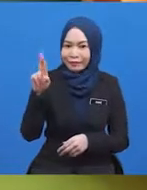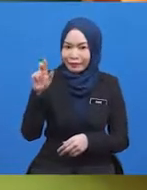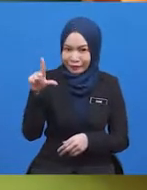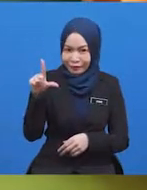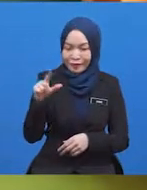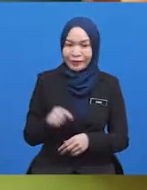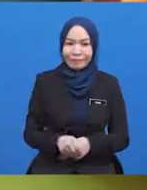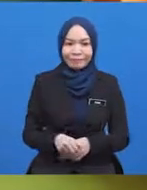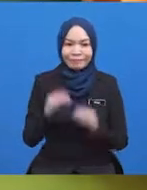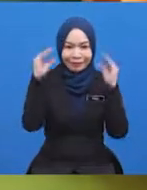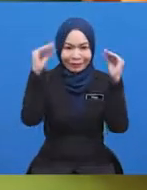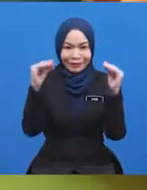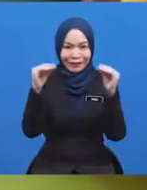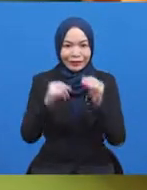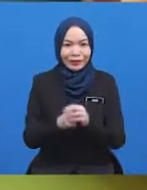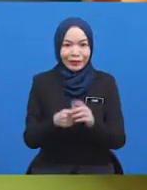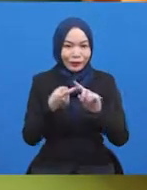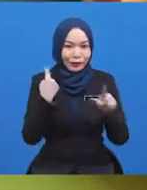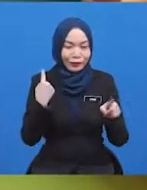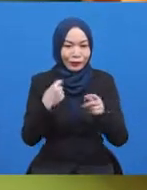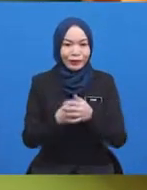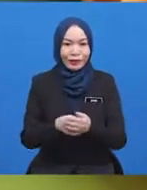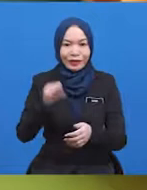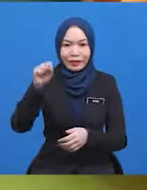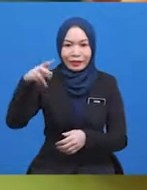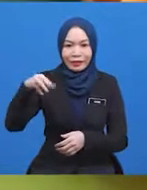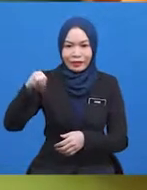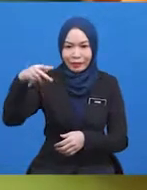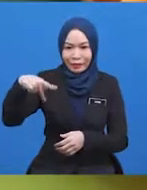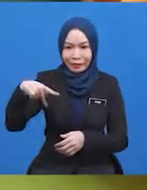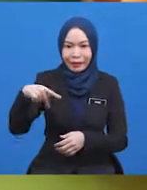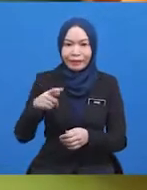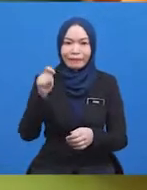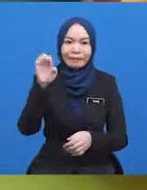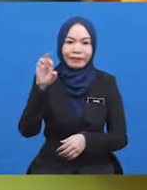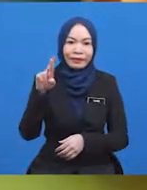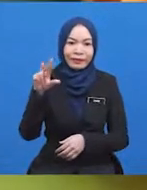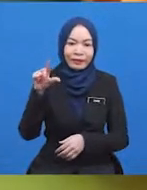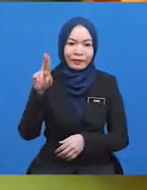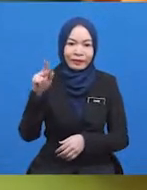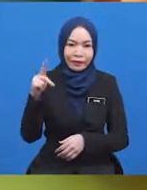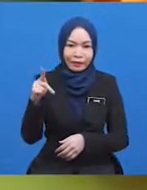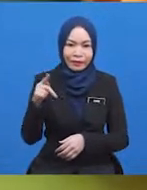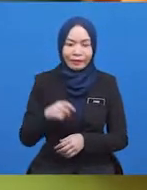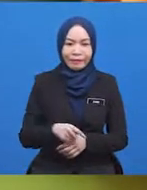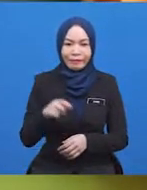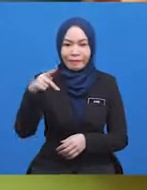Abdullah, guru geografi yang berkhidmat di SMK Teluk Panlima Garang, Kuala Langat,